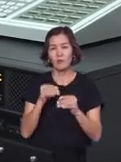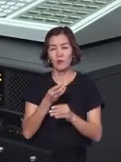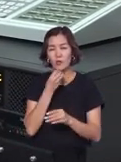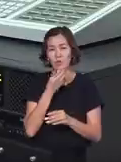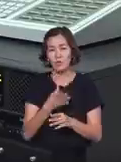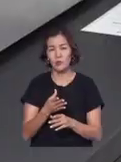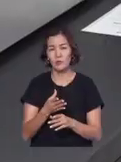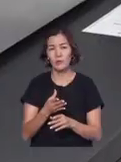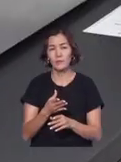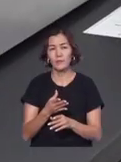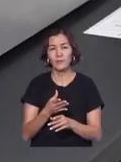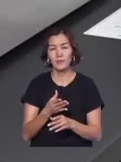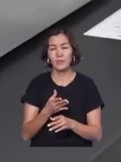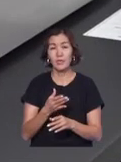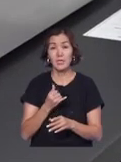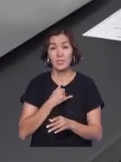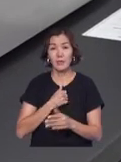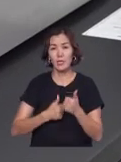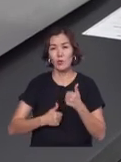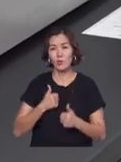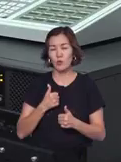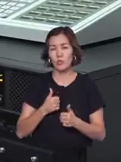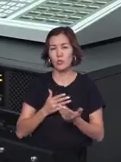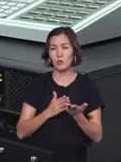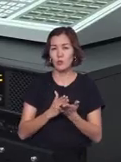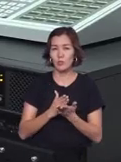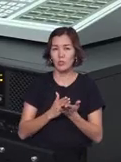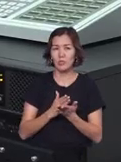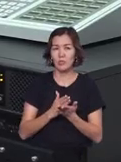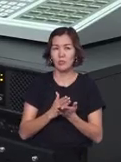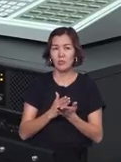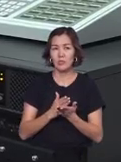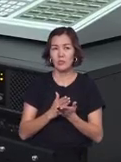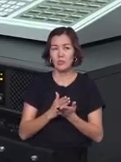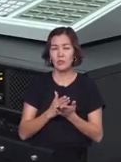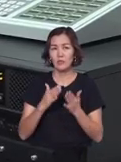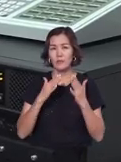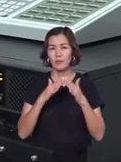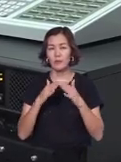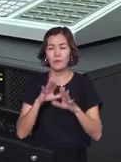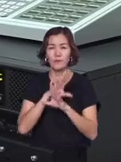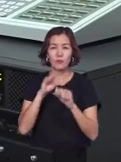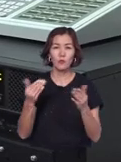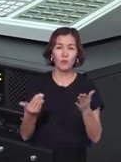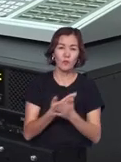отлично. Для меня гордость служить такой заставе. Здесь все новое,